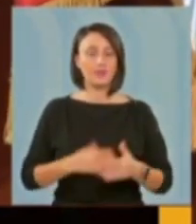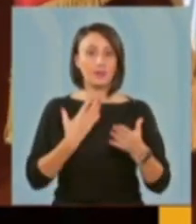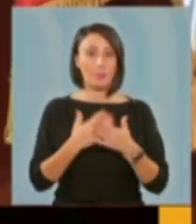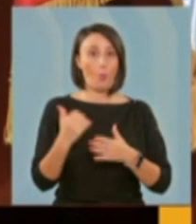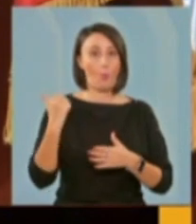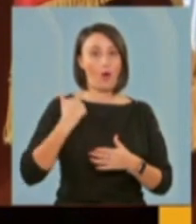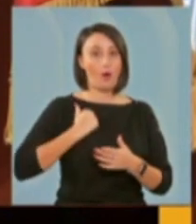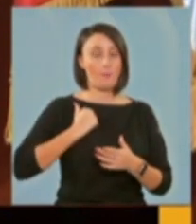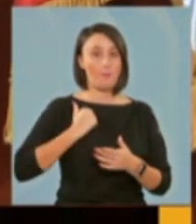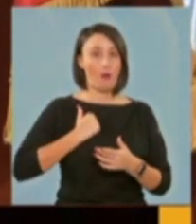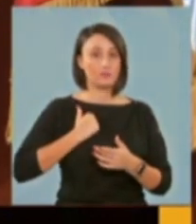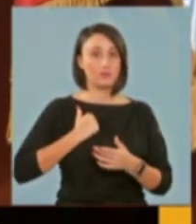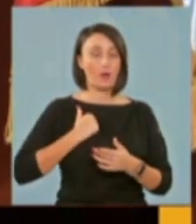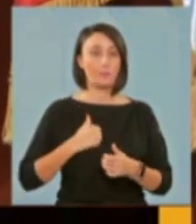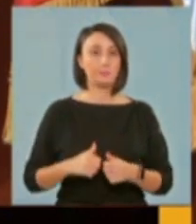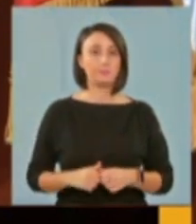armata